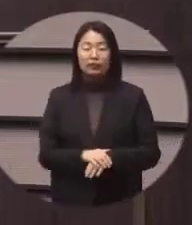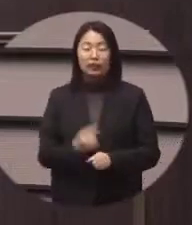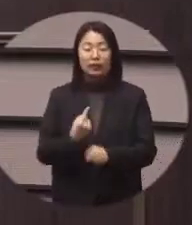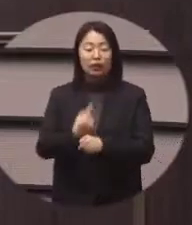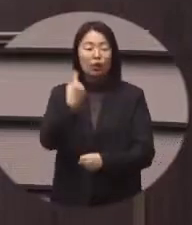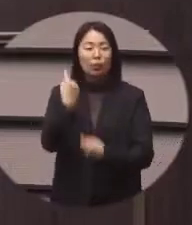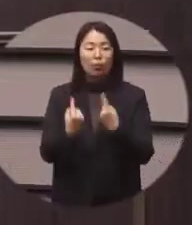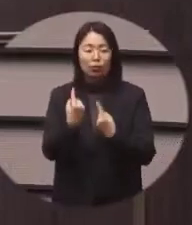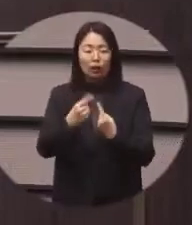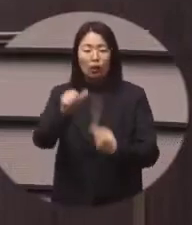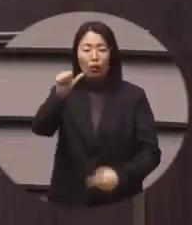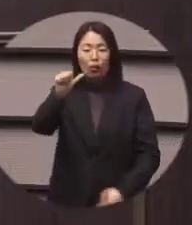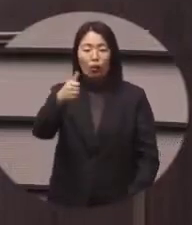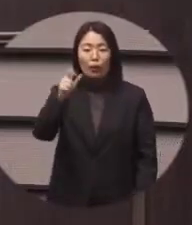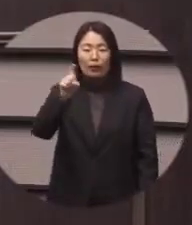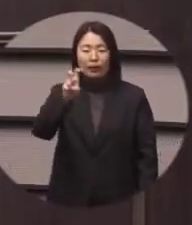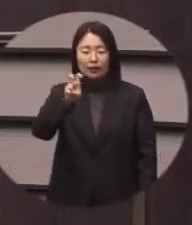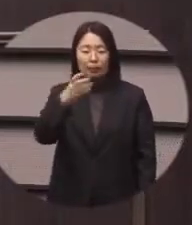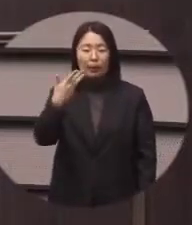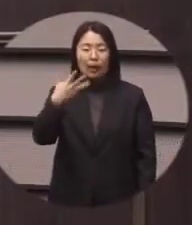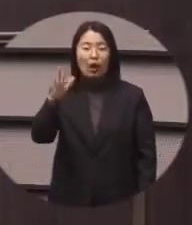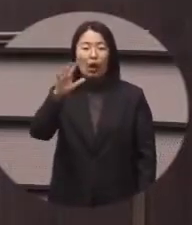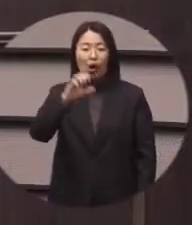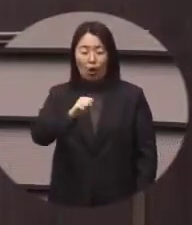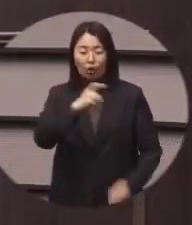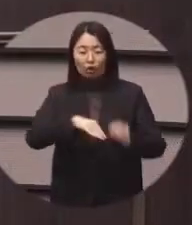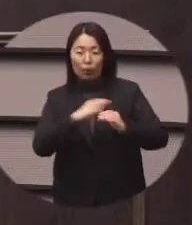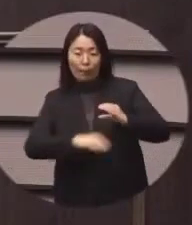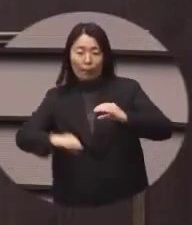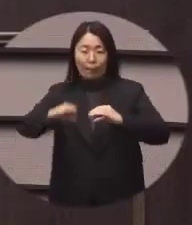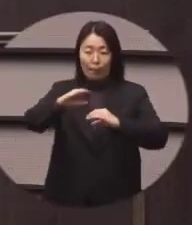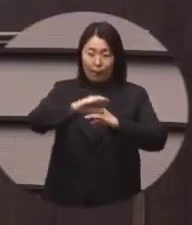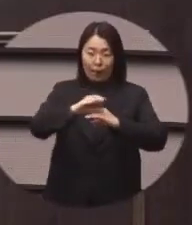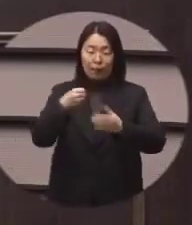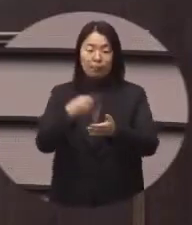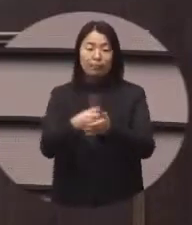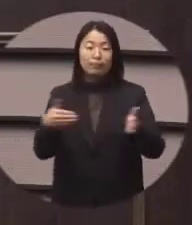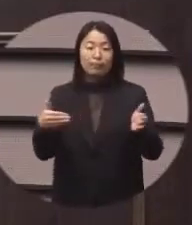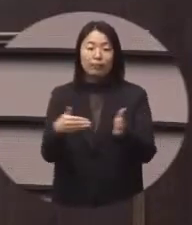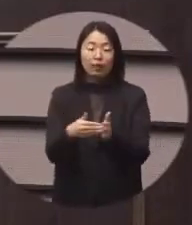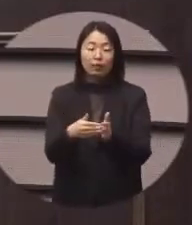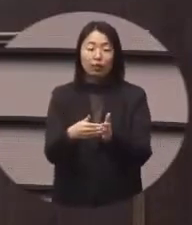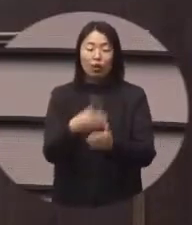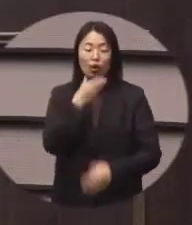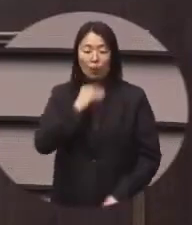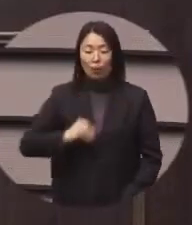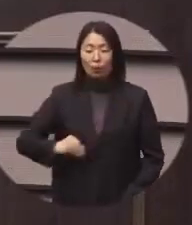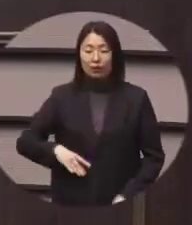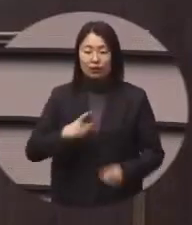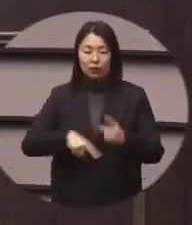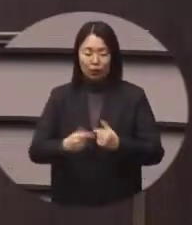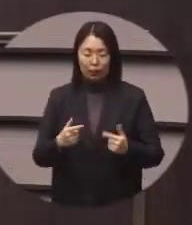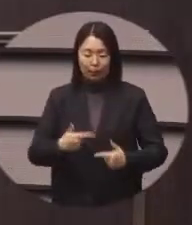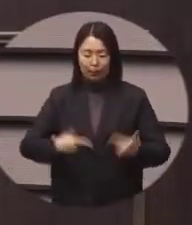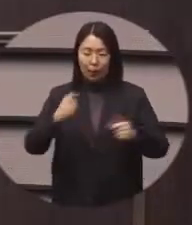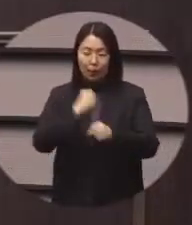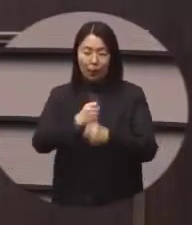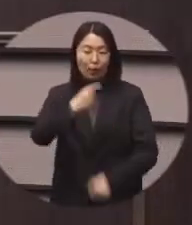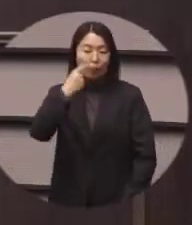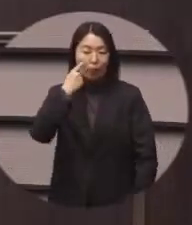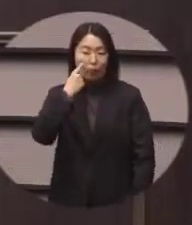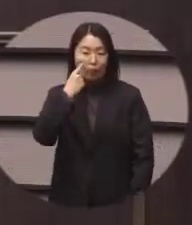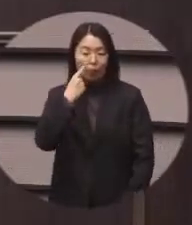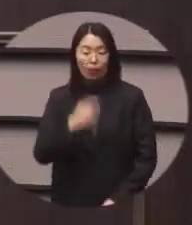원이 증가한 5,394억 원으로 편성하여 복지 안전망을 튼튼하게 구축하고 사회적